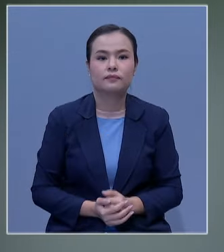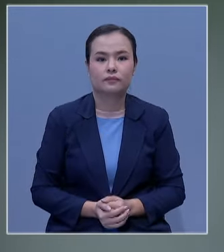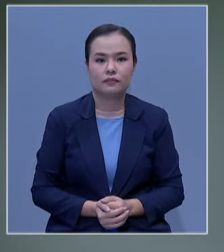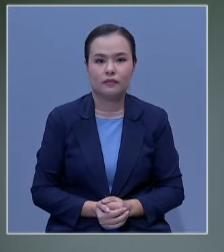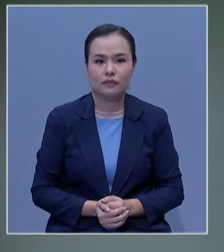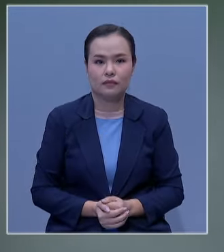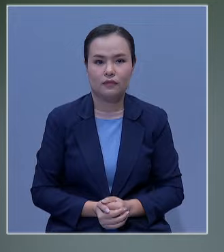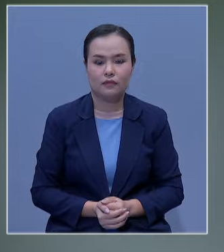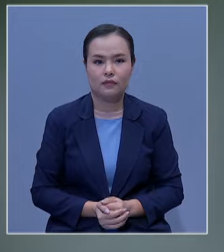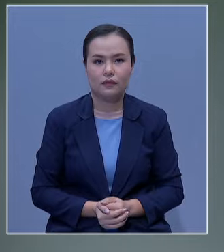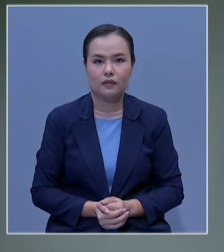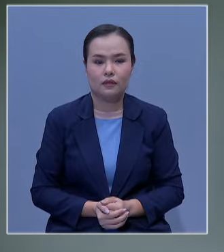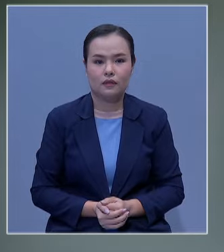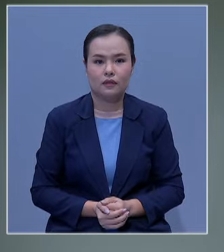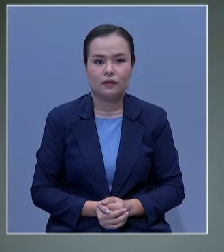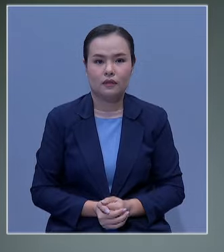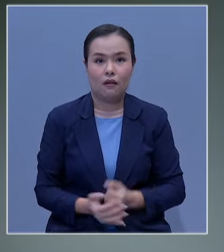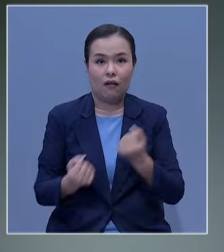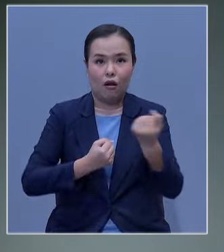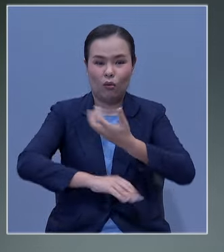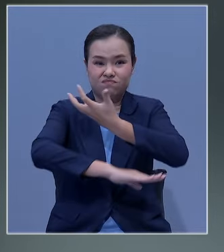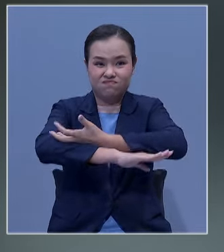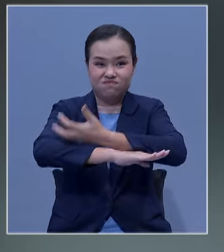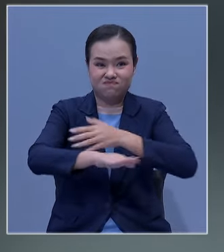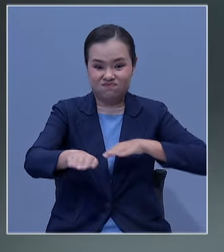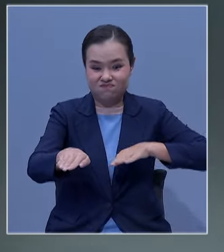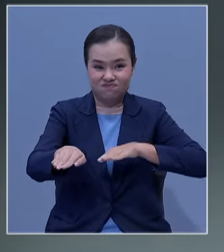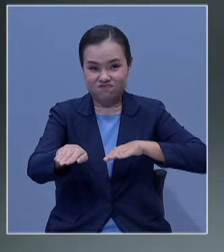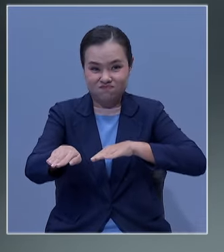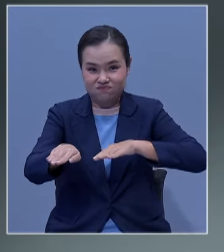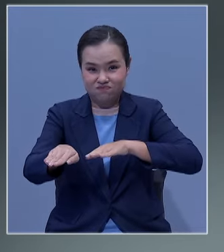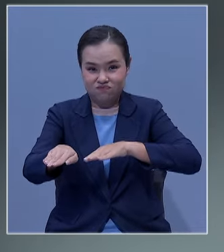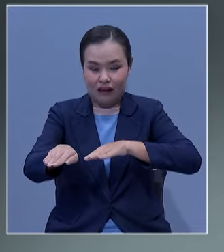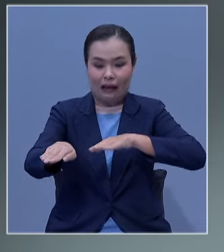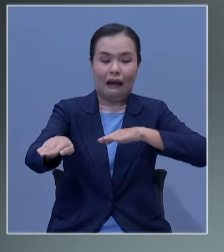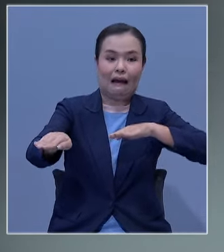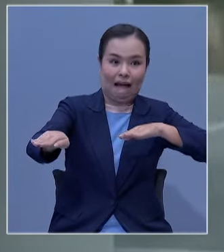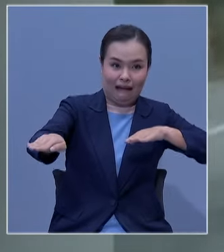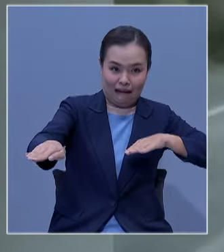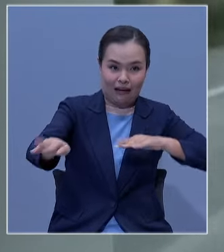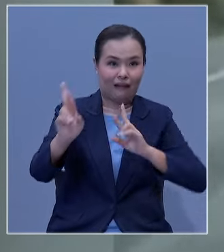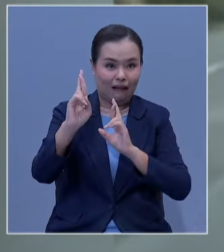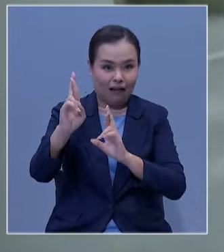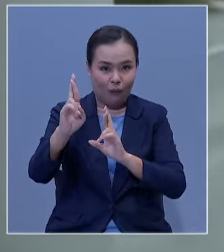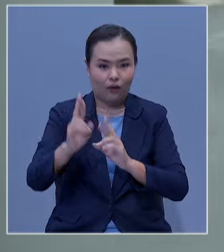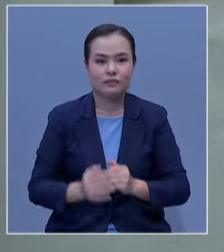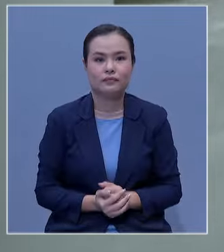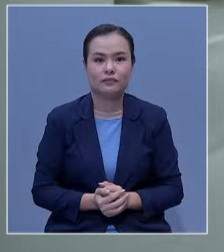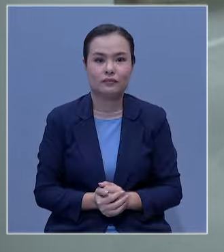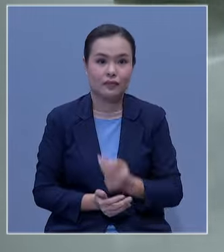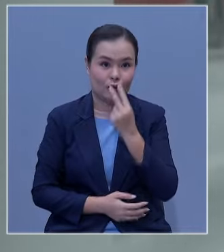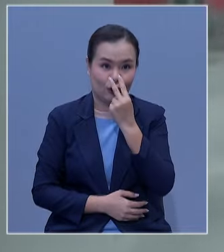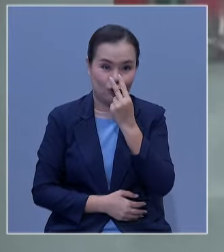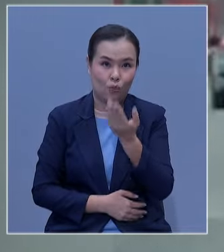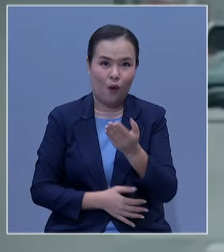ฮ้ยเฮ้ยเฮ้ยเฮ้ยเฮ้ยเฮ้ยของดักสิบรอบแล้วมั้งเออมีเป็นระยะห่างเป็นระยะห่างเอาเดี๋ยวมาเบิ้งช็อตกี